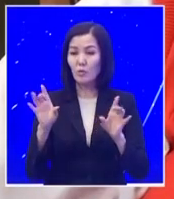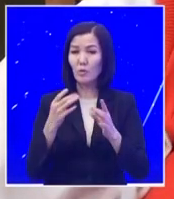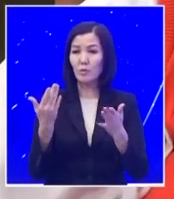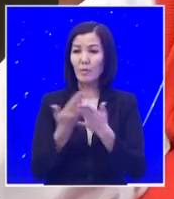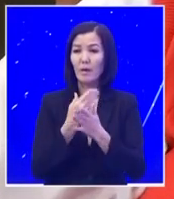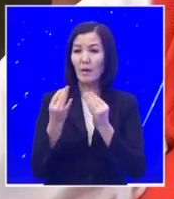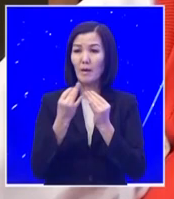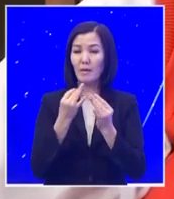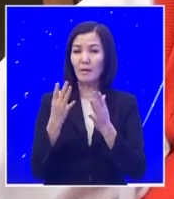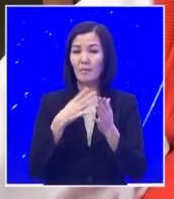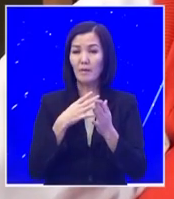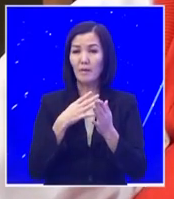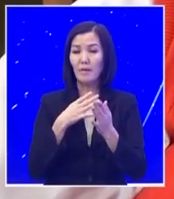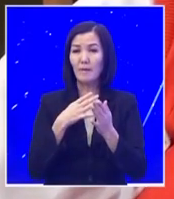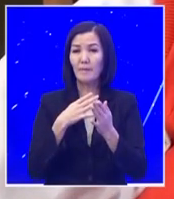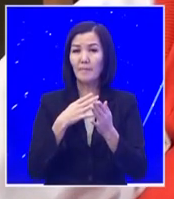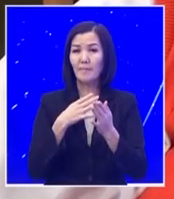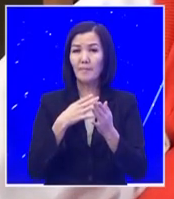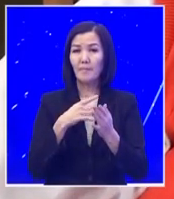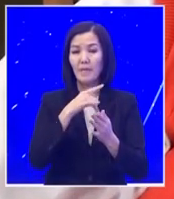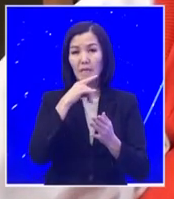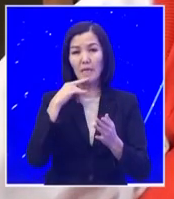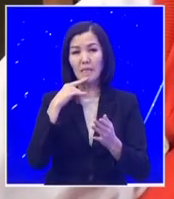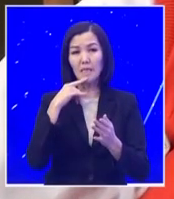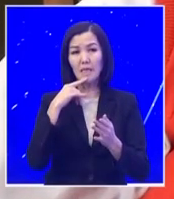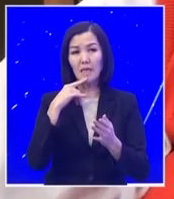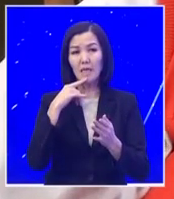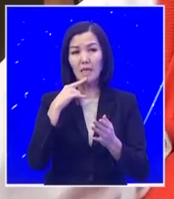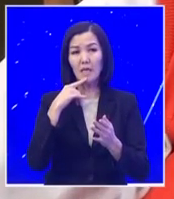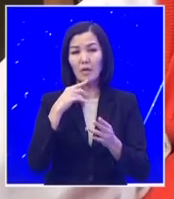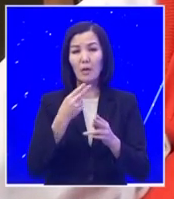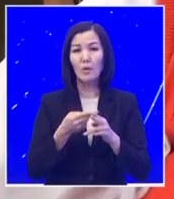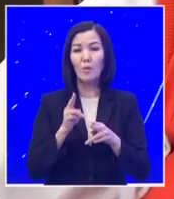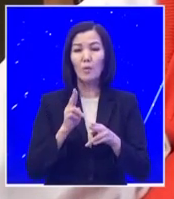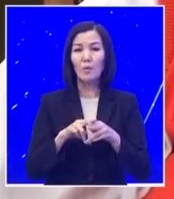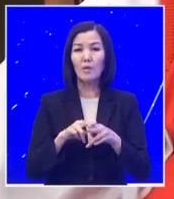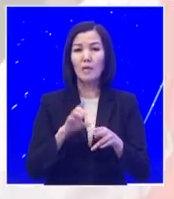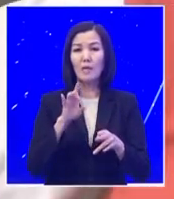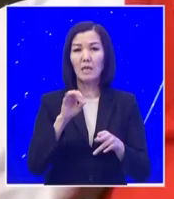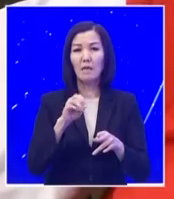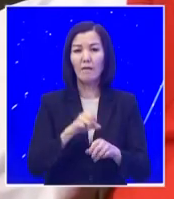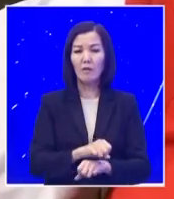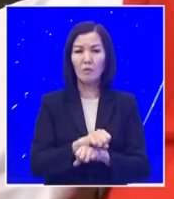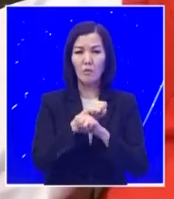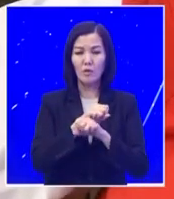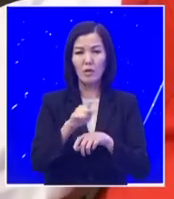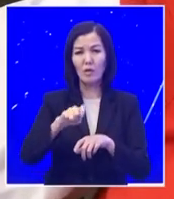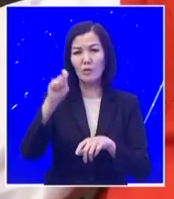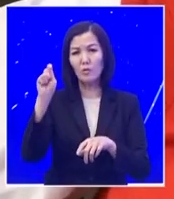мен Абайлардың араласып жүрген кезінде Россия қазаны қайнап жатқан кез болатын. Революция.